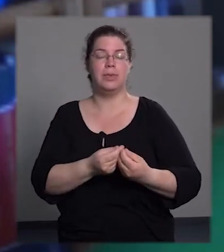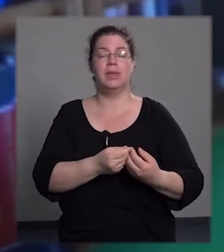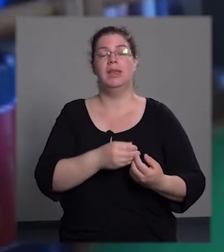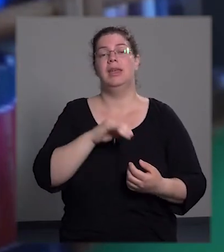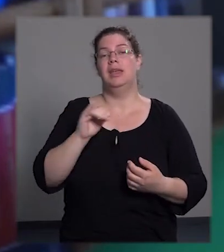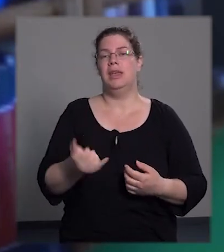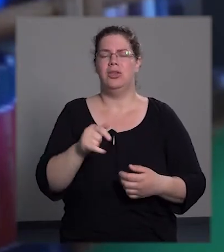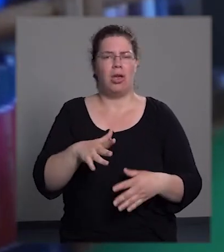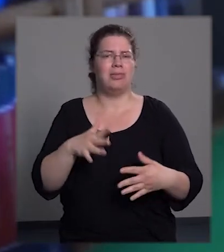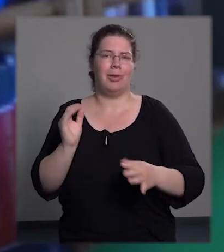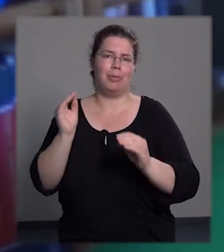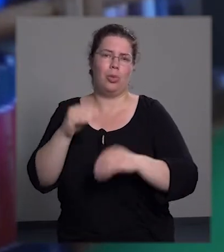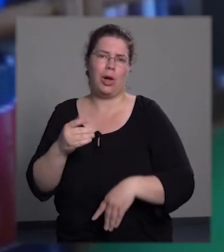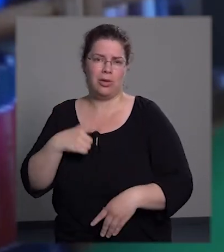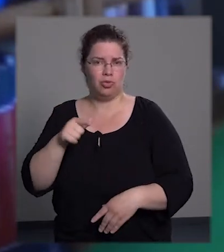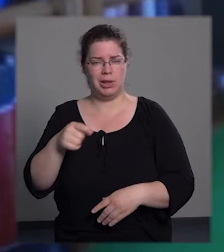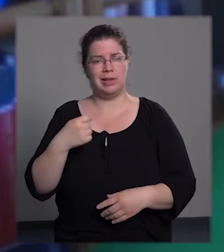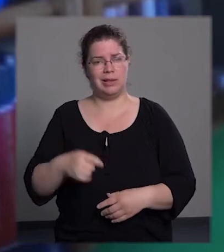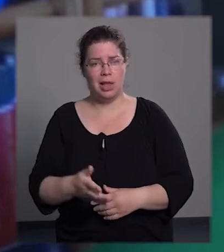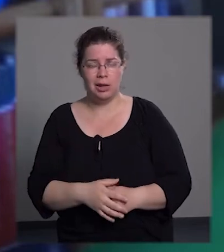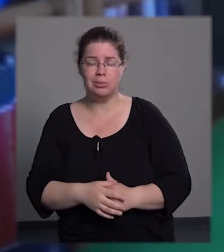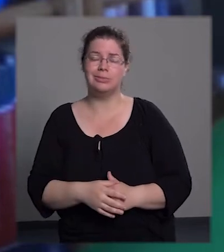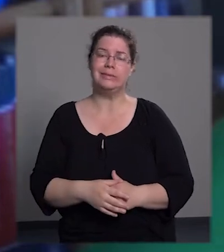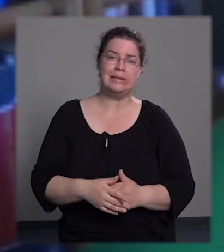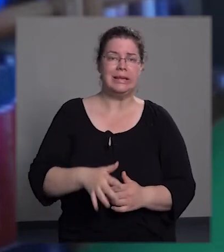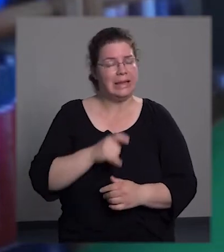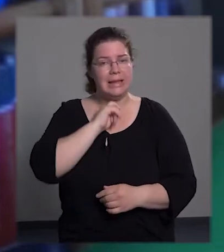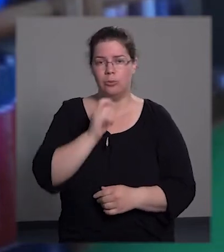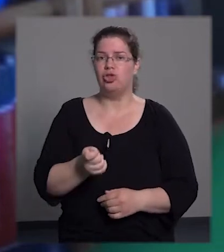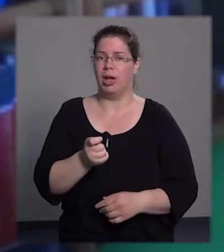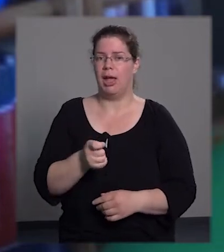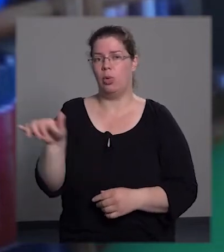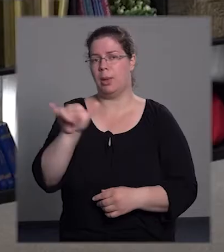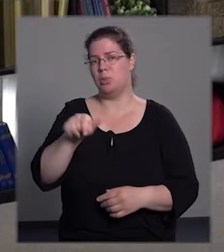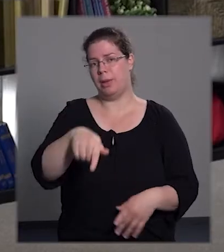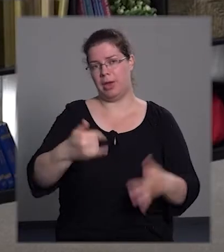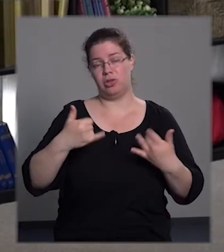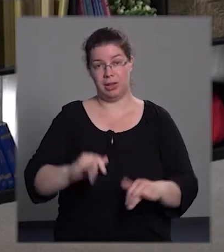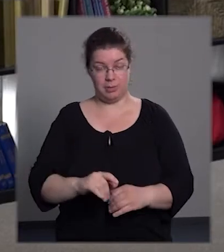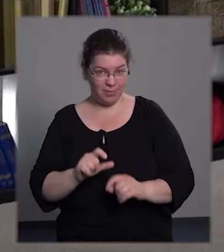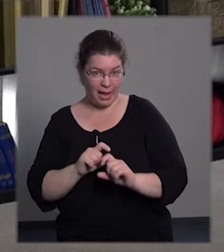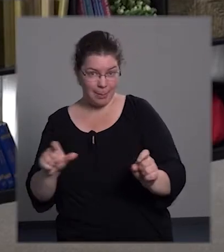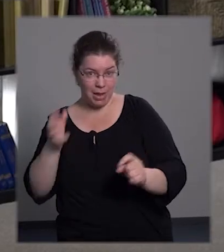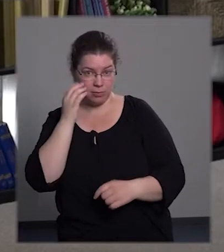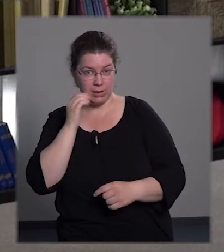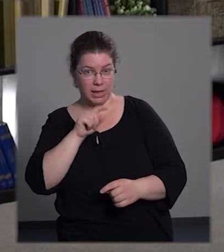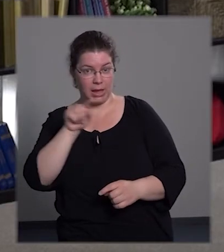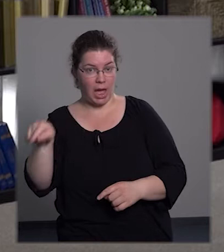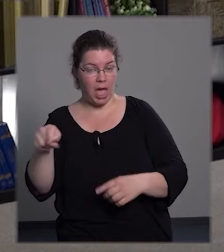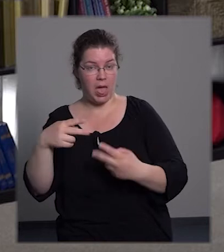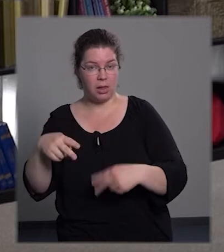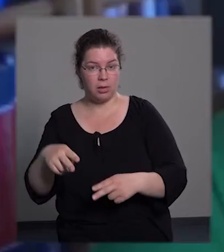és az egy elég nagy bukás volt az a darab. Úgyhogy nem sikerült a budapesti indulás. Emiatt vidéken folytatta tovább abban az